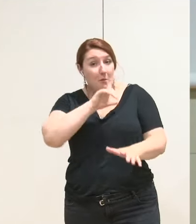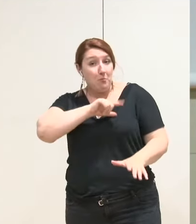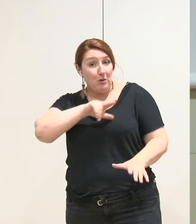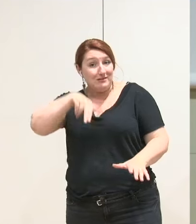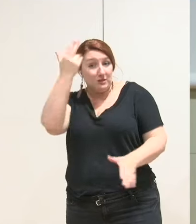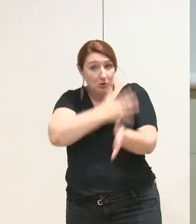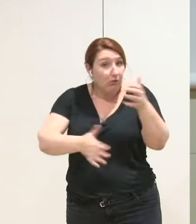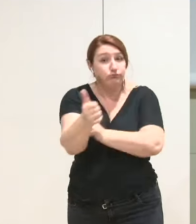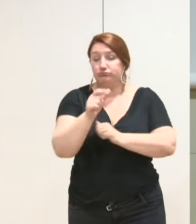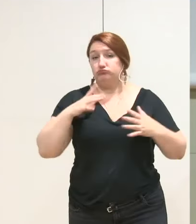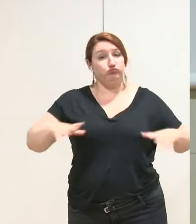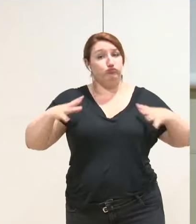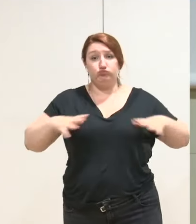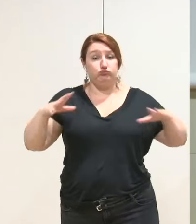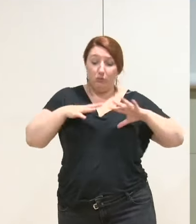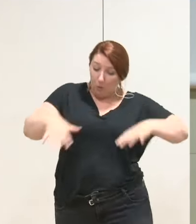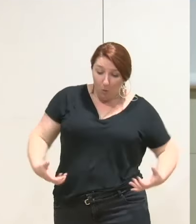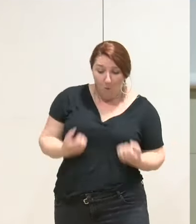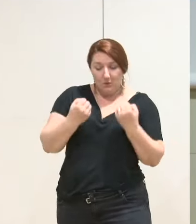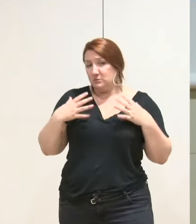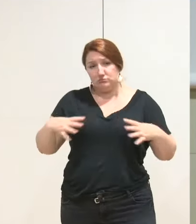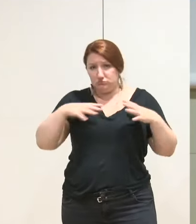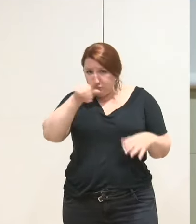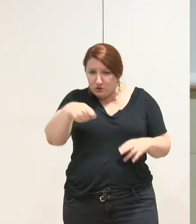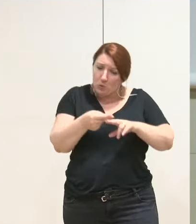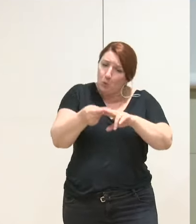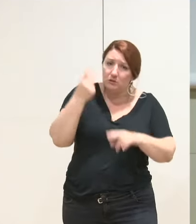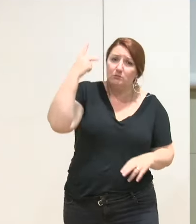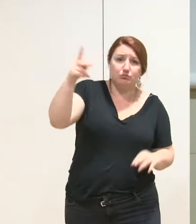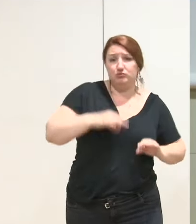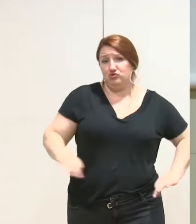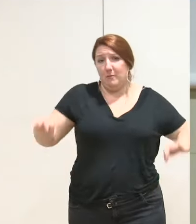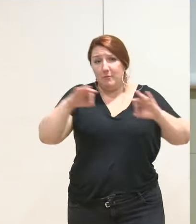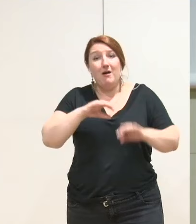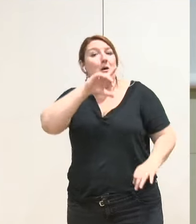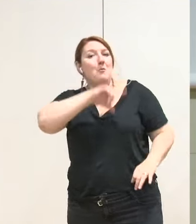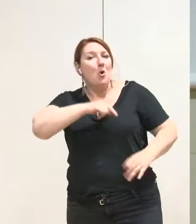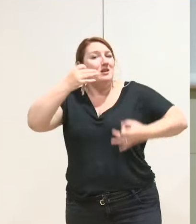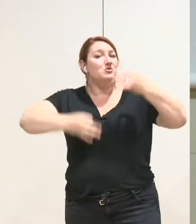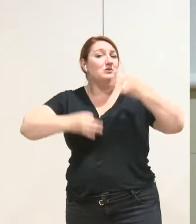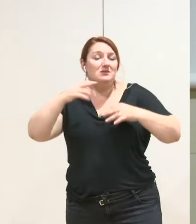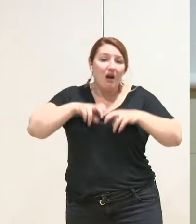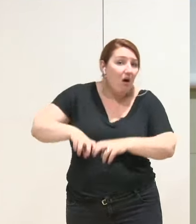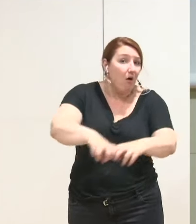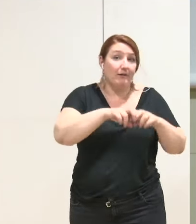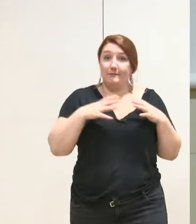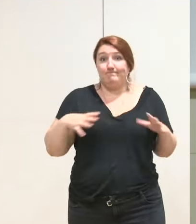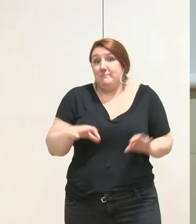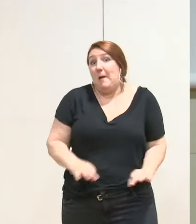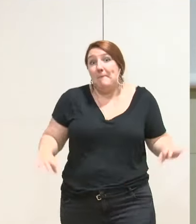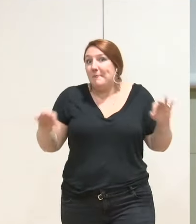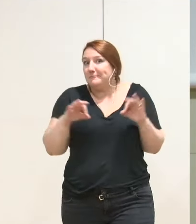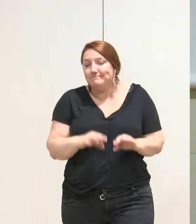n'avons absolument pas ces compétences et ces outils en particulier en terme de police judiciaire pour pouvoir mener les enquêtes